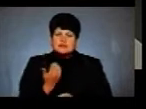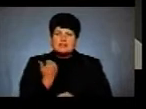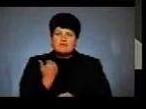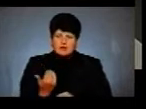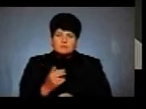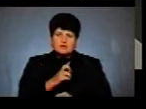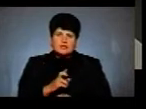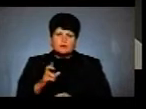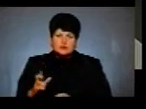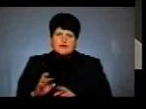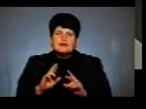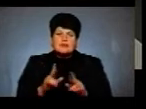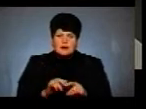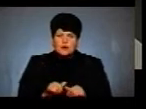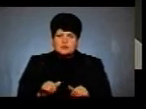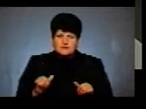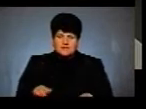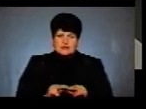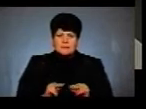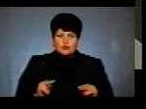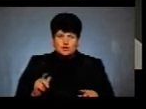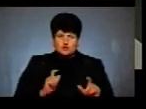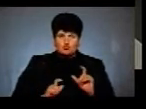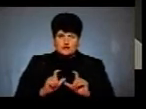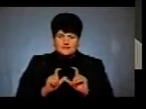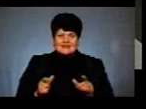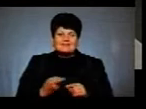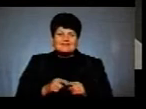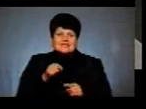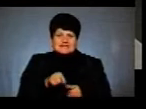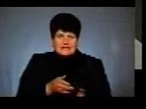Богдане Богдановичу, як розвивається педагогічний університет у цих напрямках?